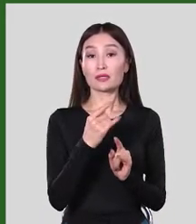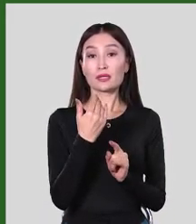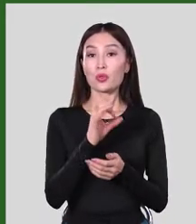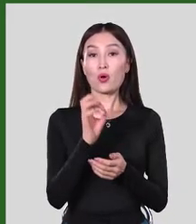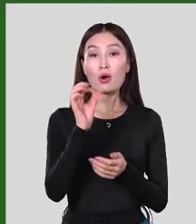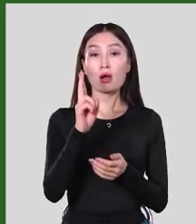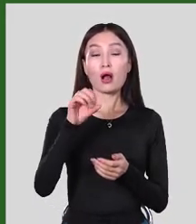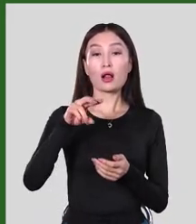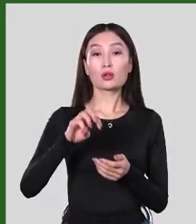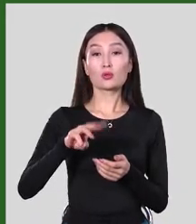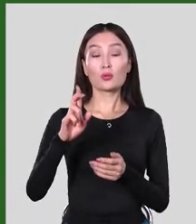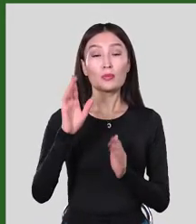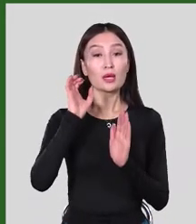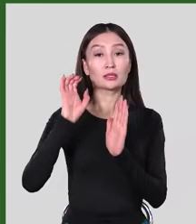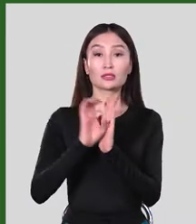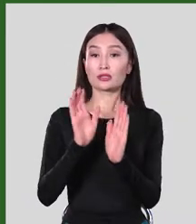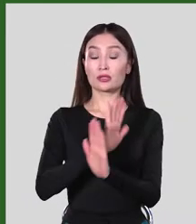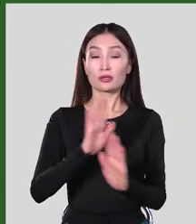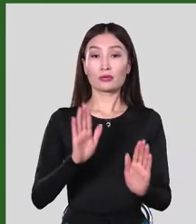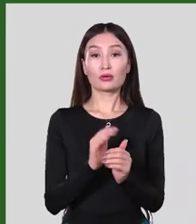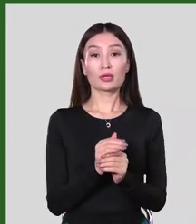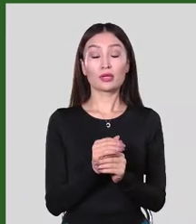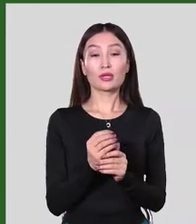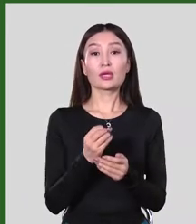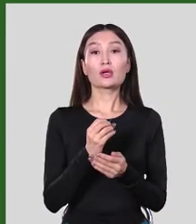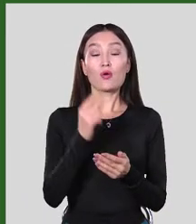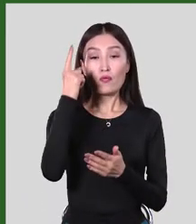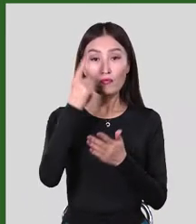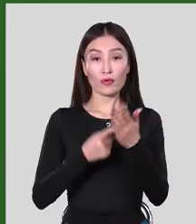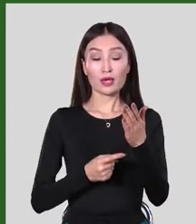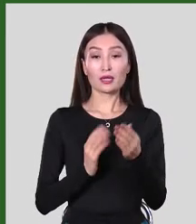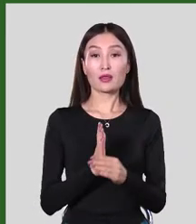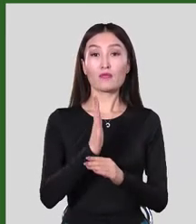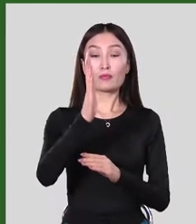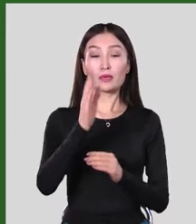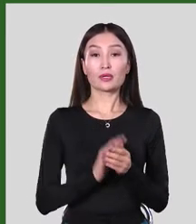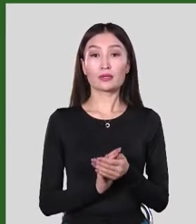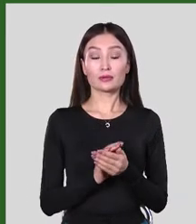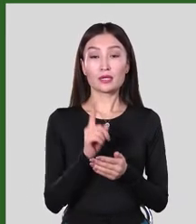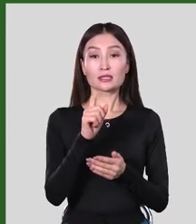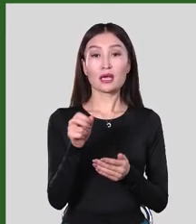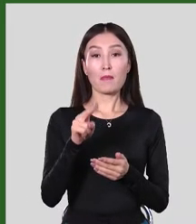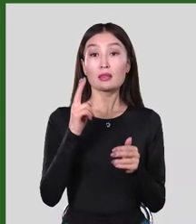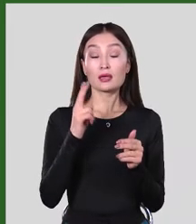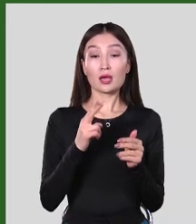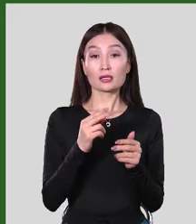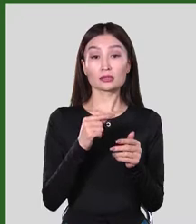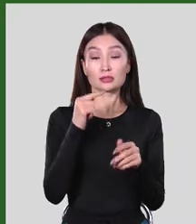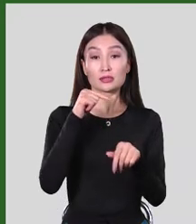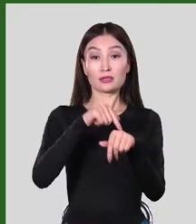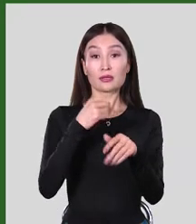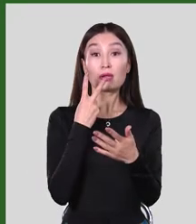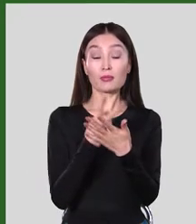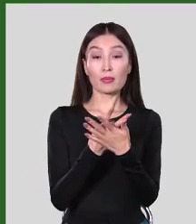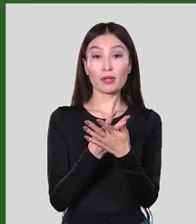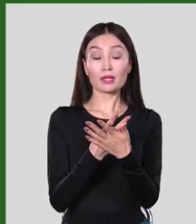но Колумб, подавив несколько таких выступлений, уверенно держал курс на запад. Наконец, стали